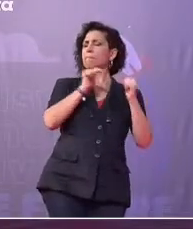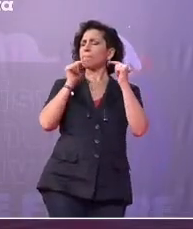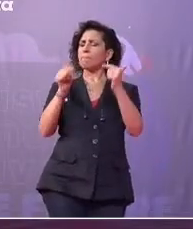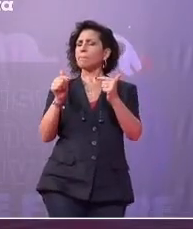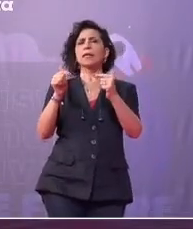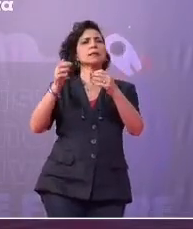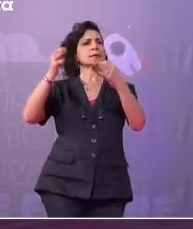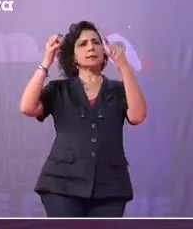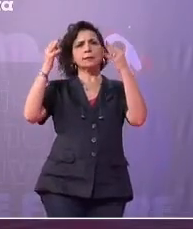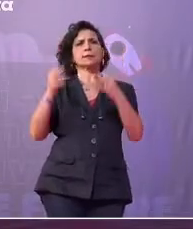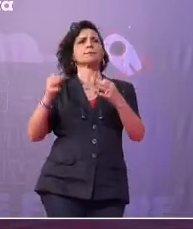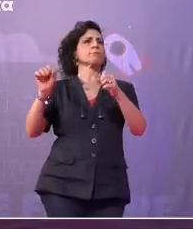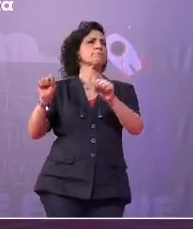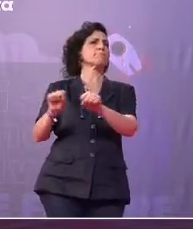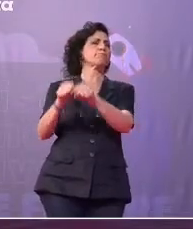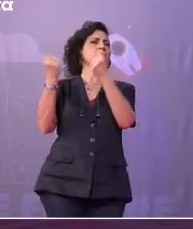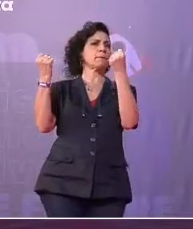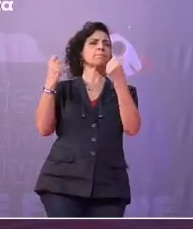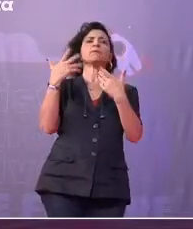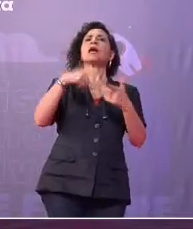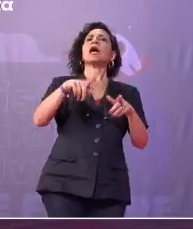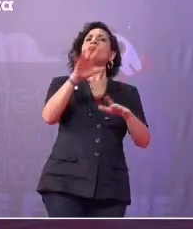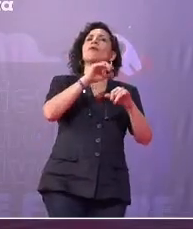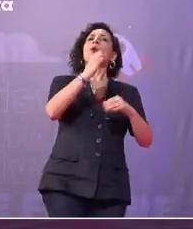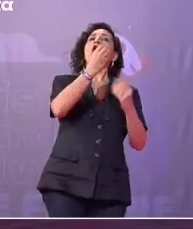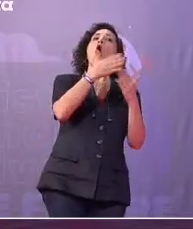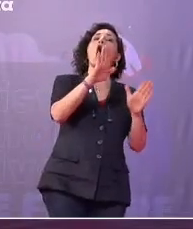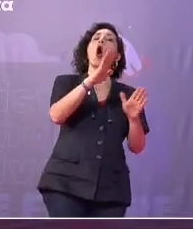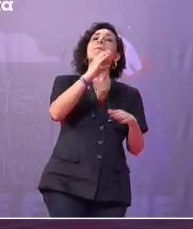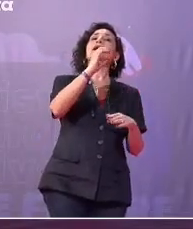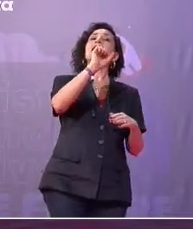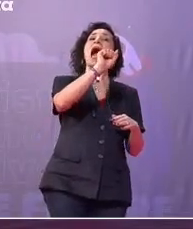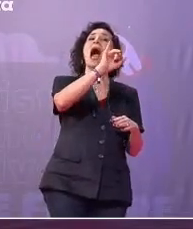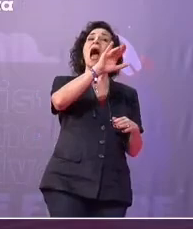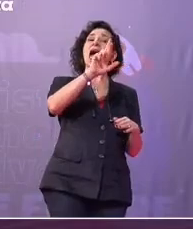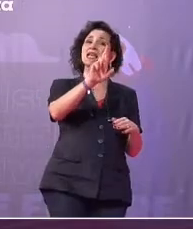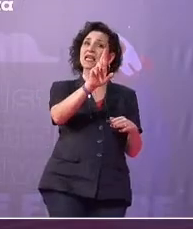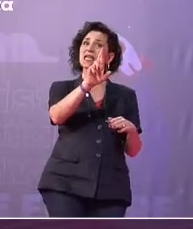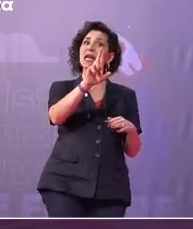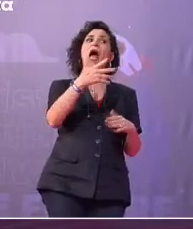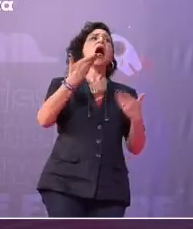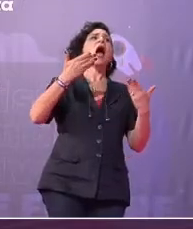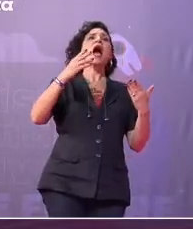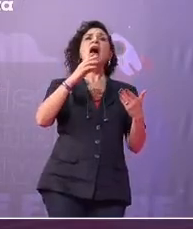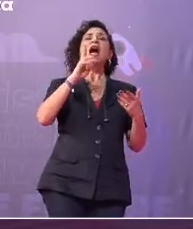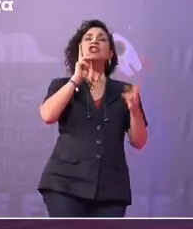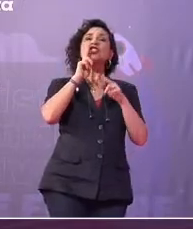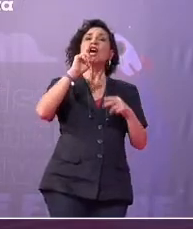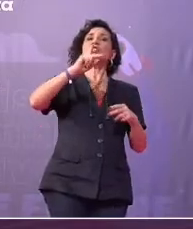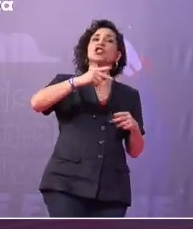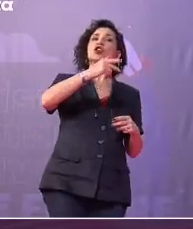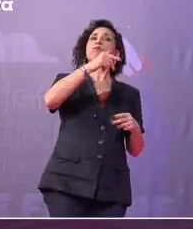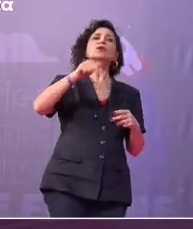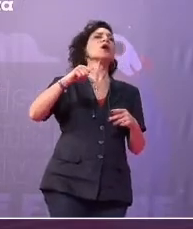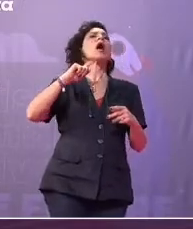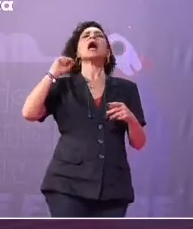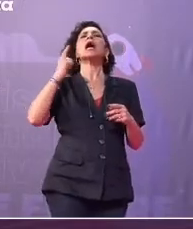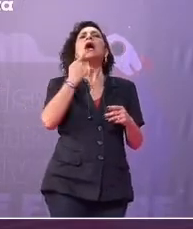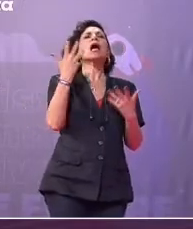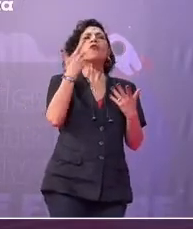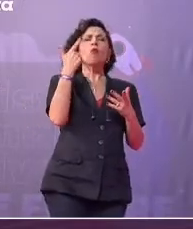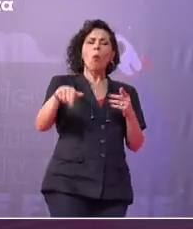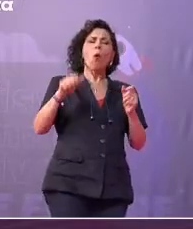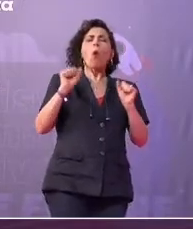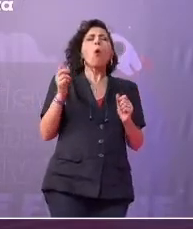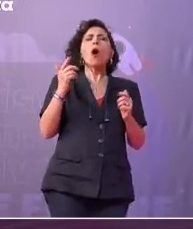da openi adesso in cgpt è possibile a chiunque fare domande ottenere risposte avere grafici che